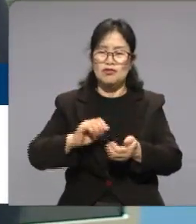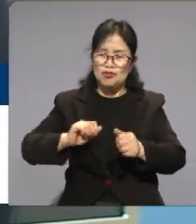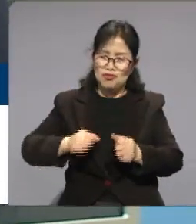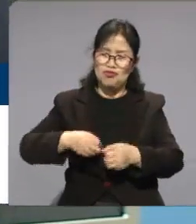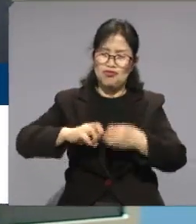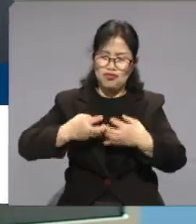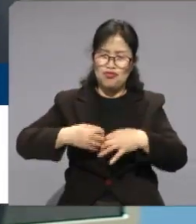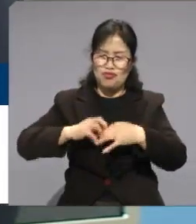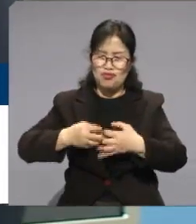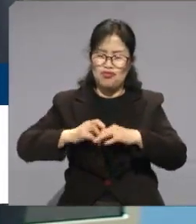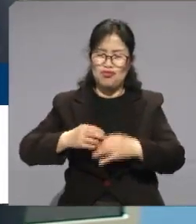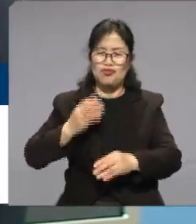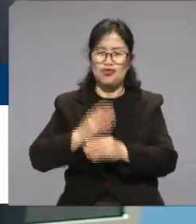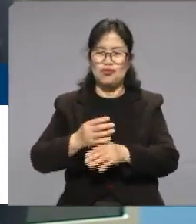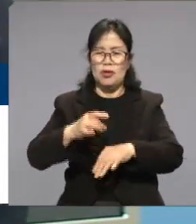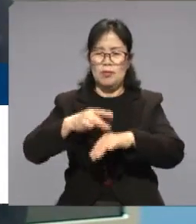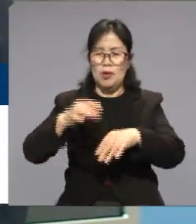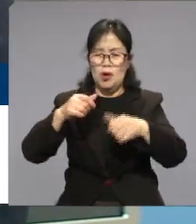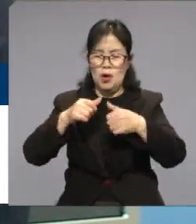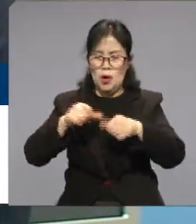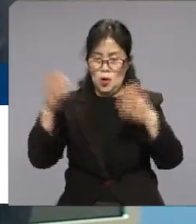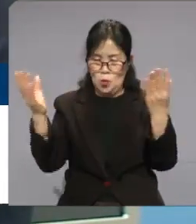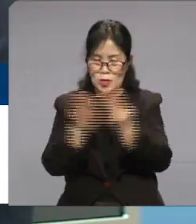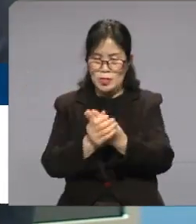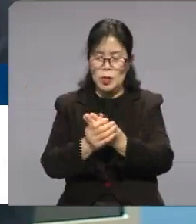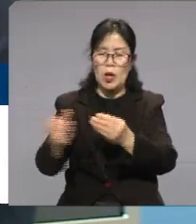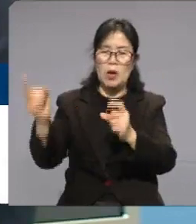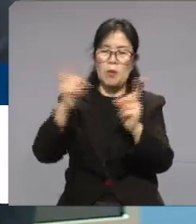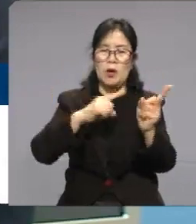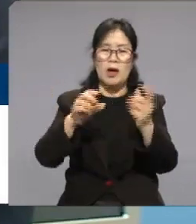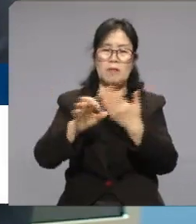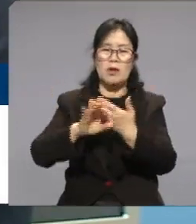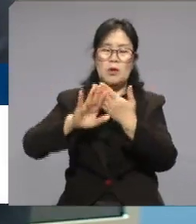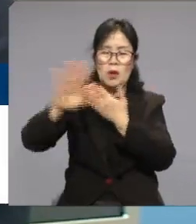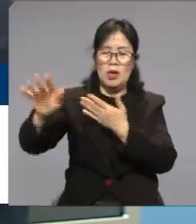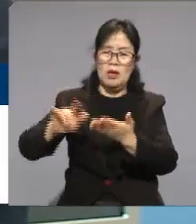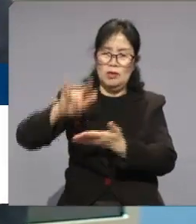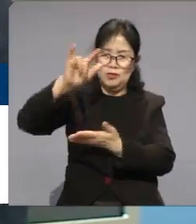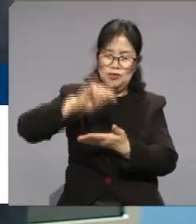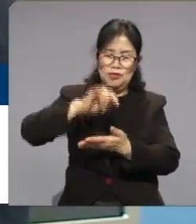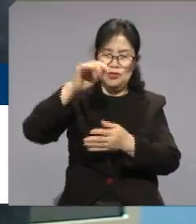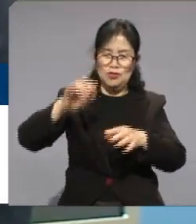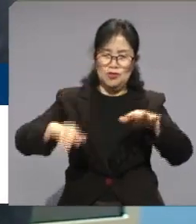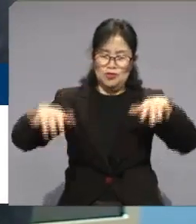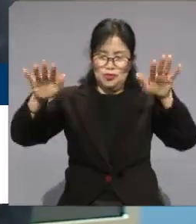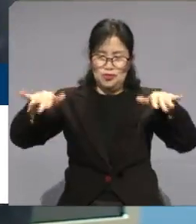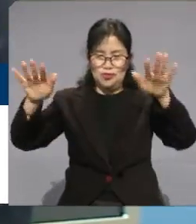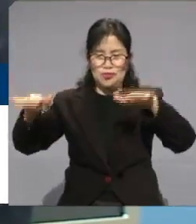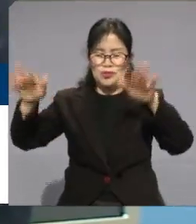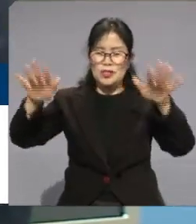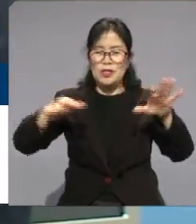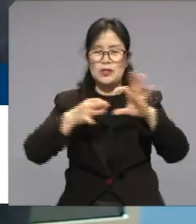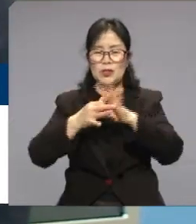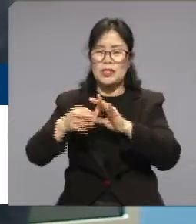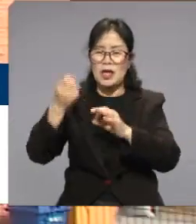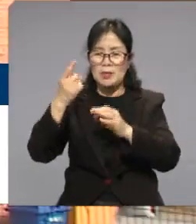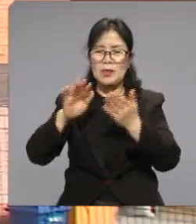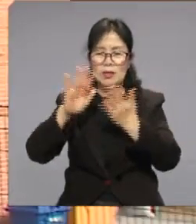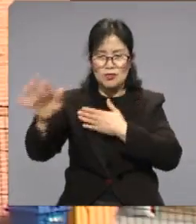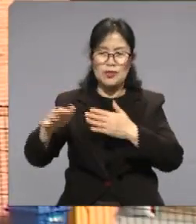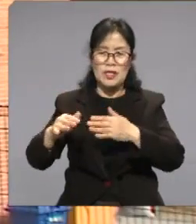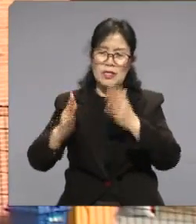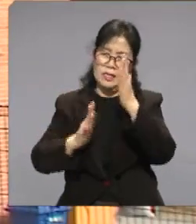했고요 골절이 완전히 회복이 되면 야외 기장에서 비행 훈련 통해서 한 달 정도 지나면